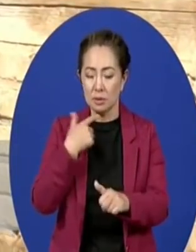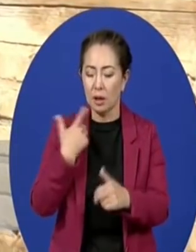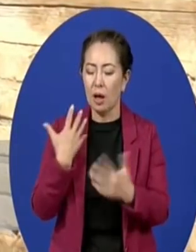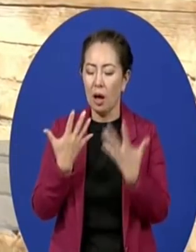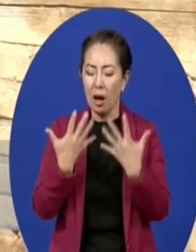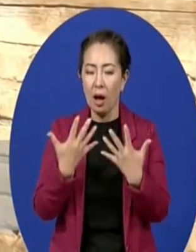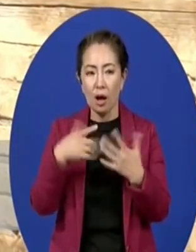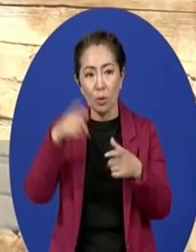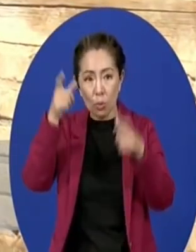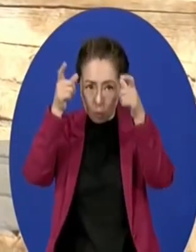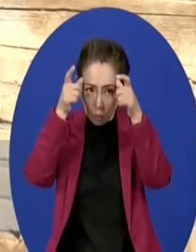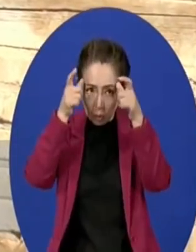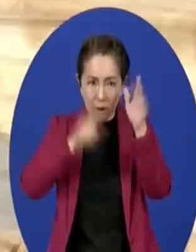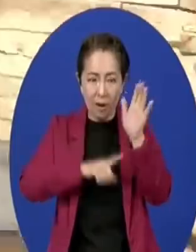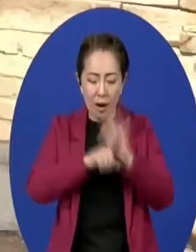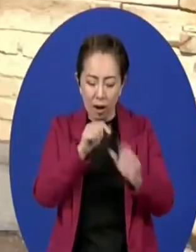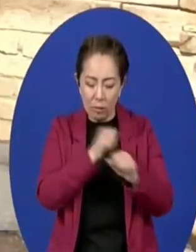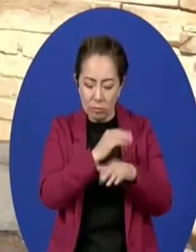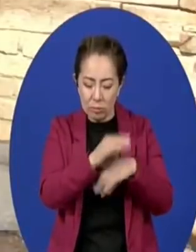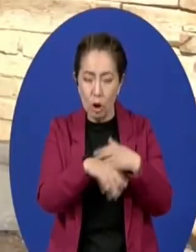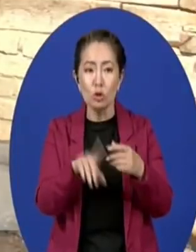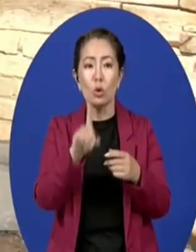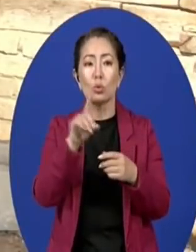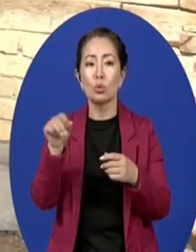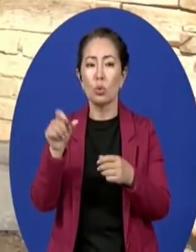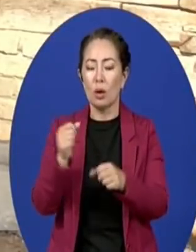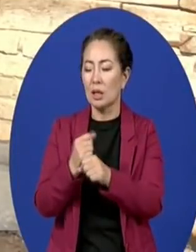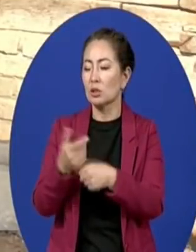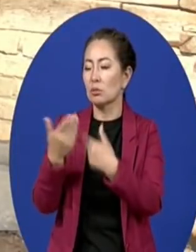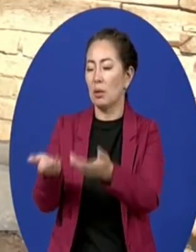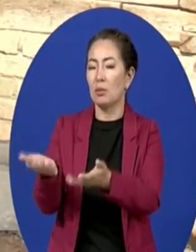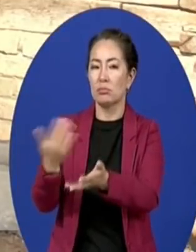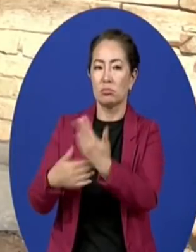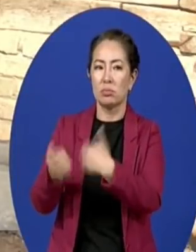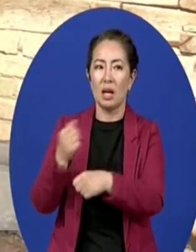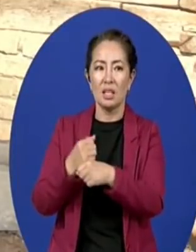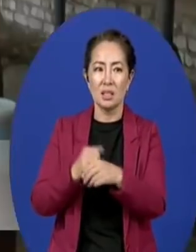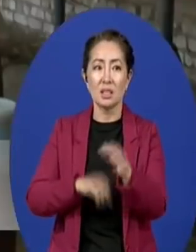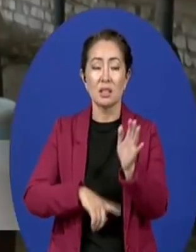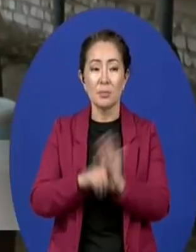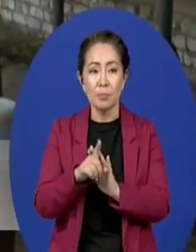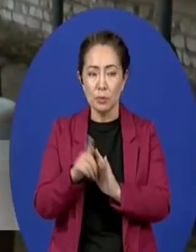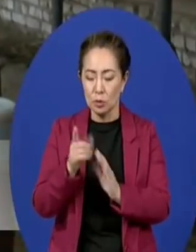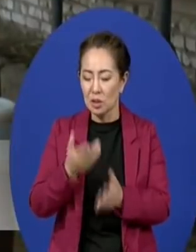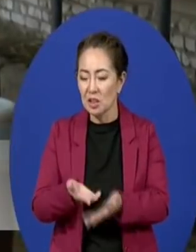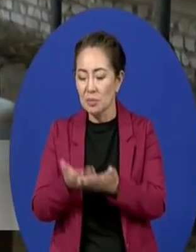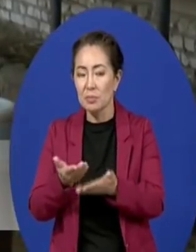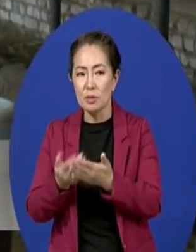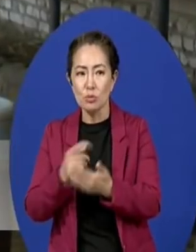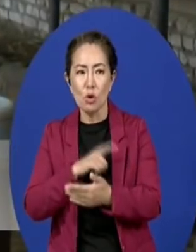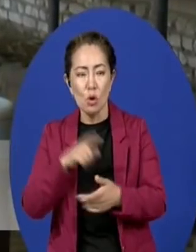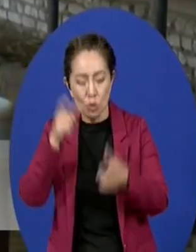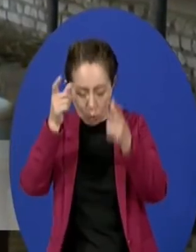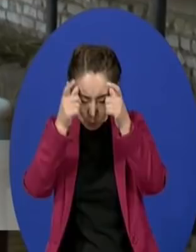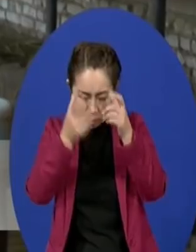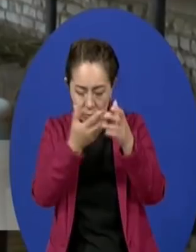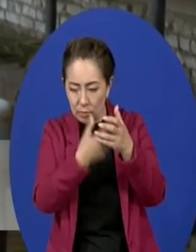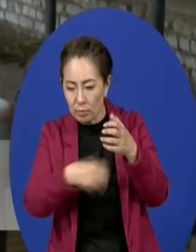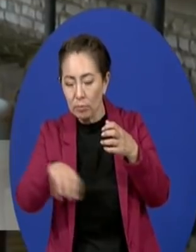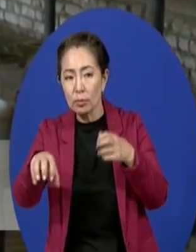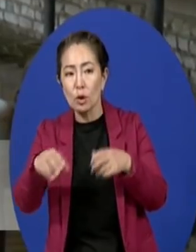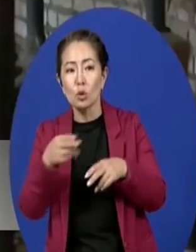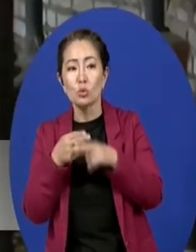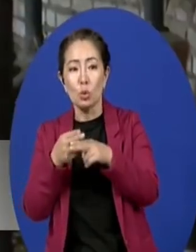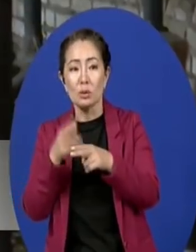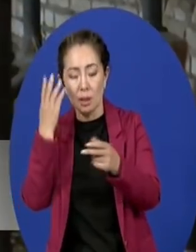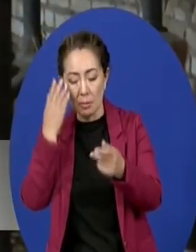өнхөртэй фермерийн аж ахуй эрхэлж байсан тэрээр өнөөдөр 100 гаруй хүнийг ажлын байраар хангажээ. Ажлын гараагаа эхэлж байгаа нэгний дэмжиж өөрийн өнхөрнөөс туслах малчинтаа өгч